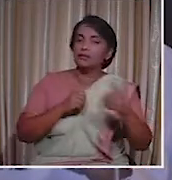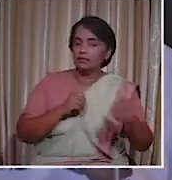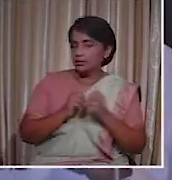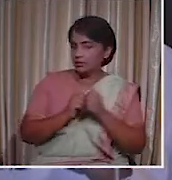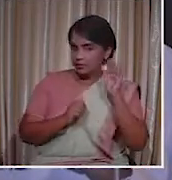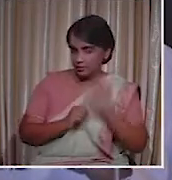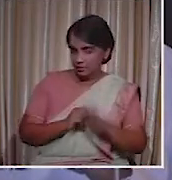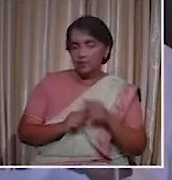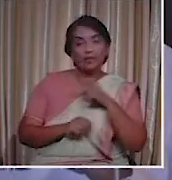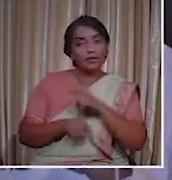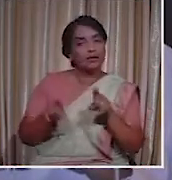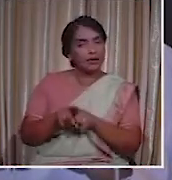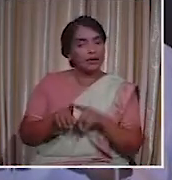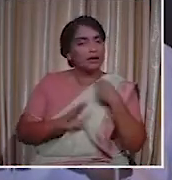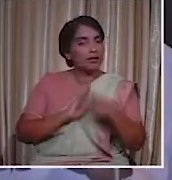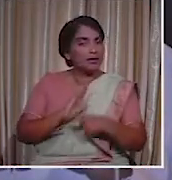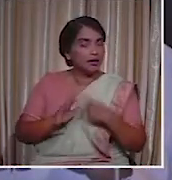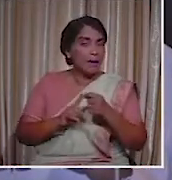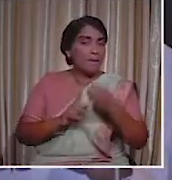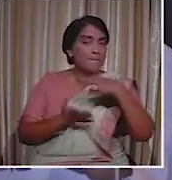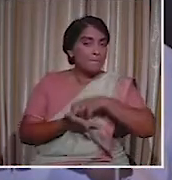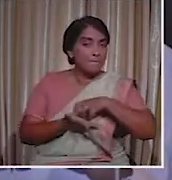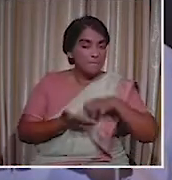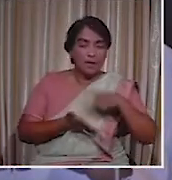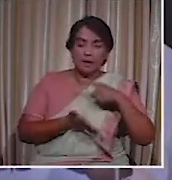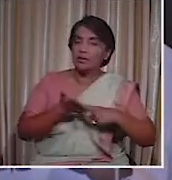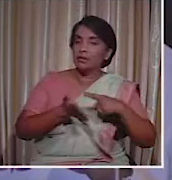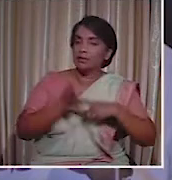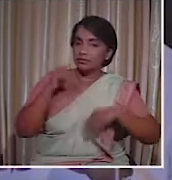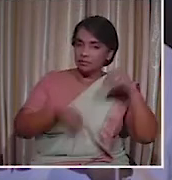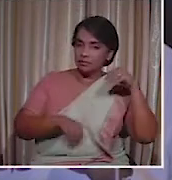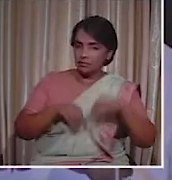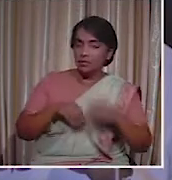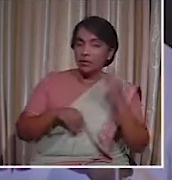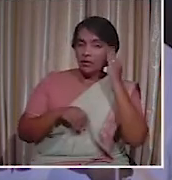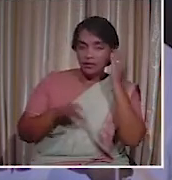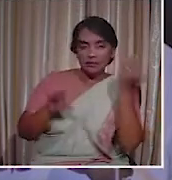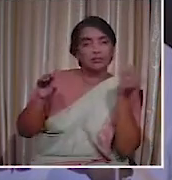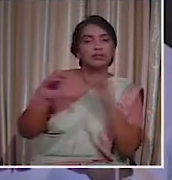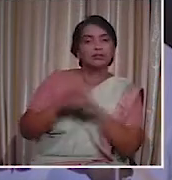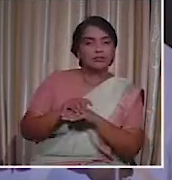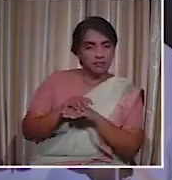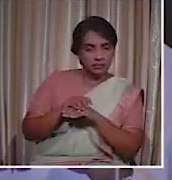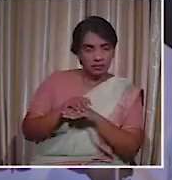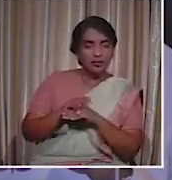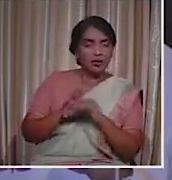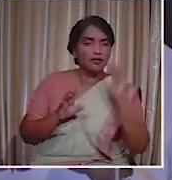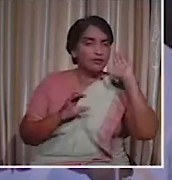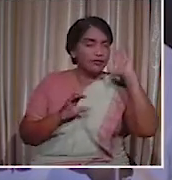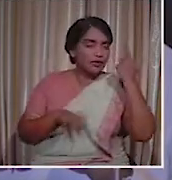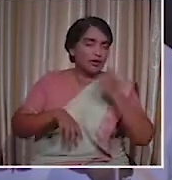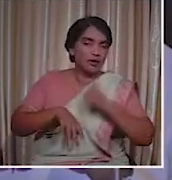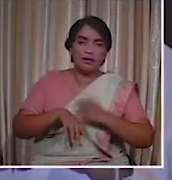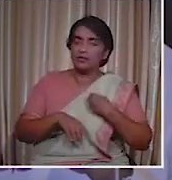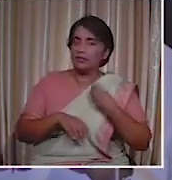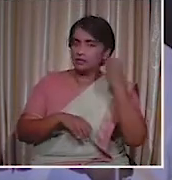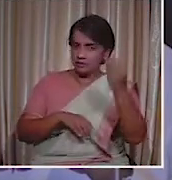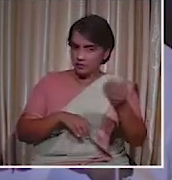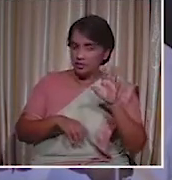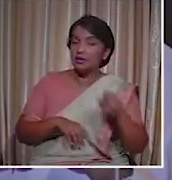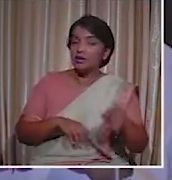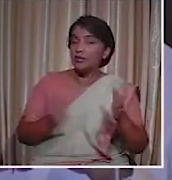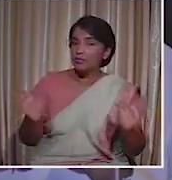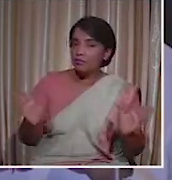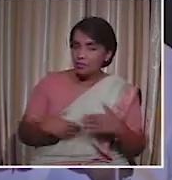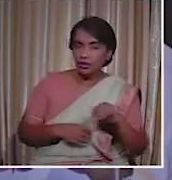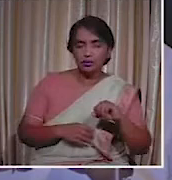වුණා. ඒ අනුව ලංකාවේ පළාත් පාලන මැතිවරණයේ කාන්තා නියෝජනයට සුවිශේෂ ස්ථානයක් ලැබුණා. ඒ